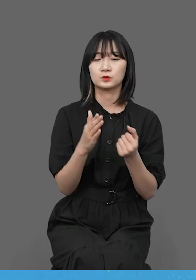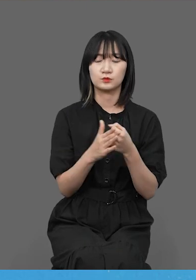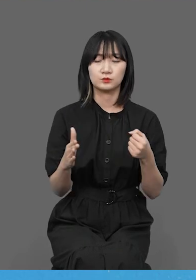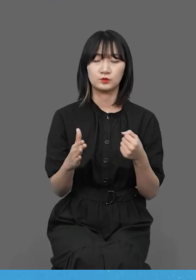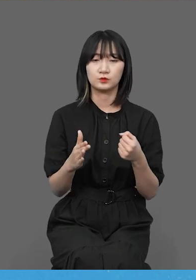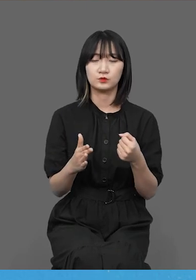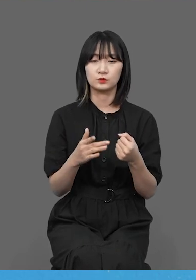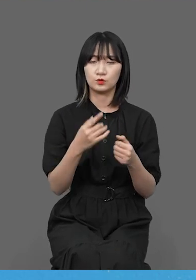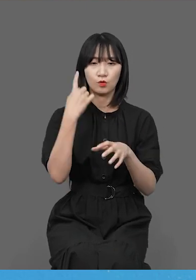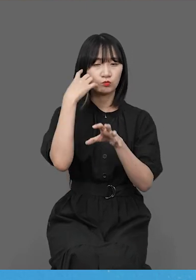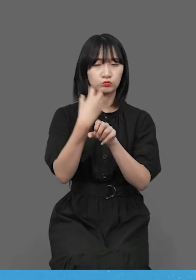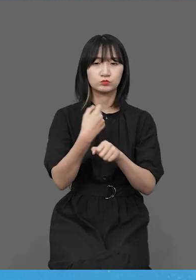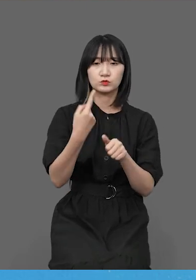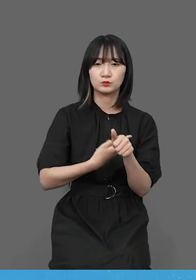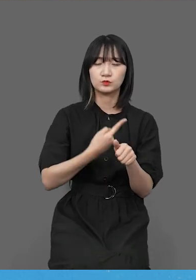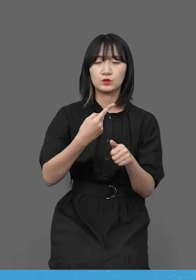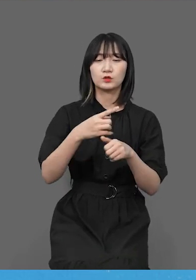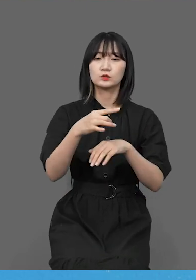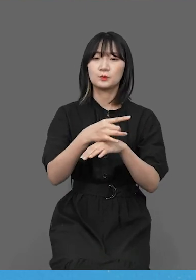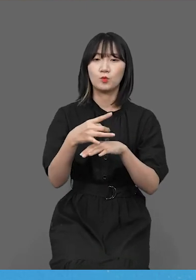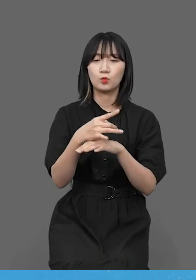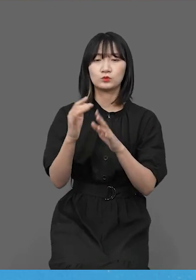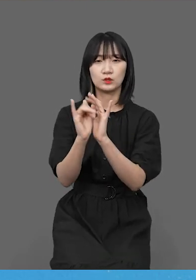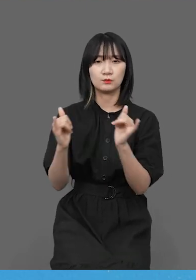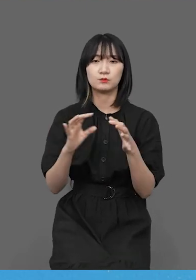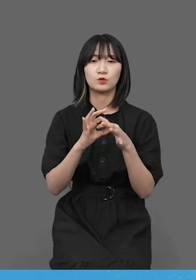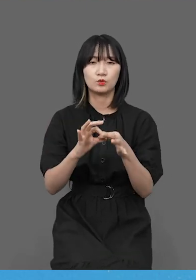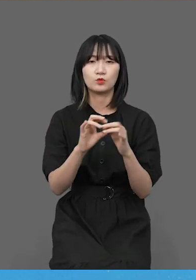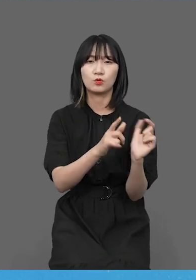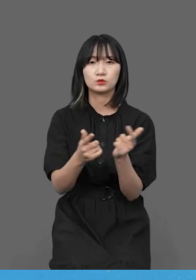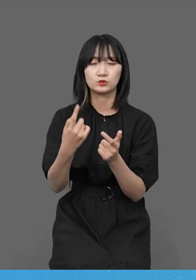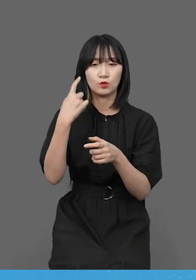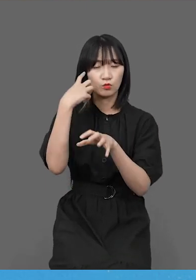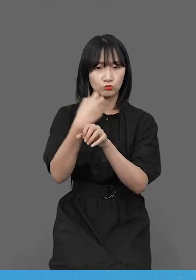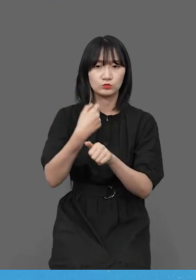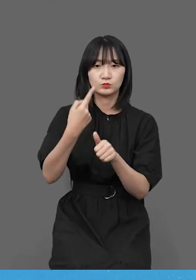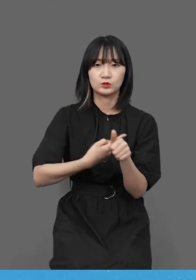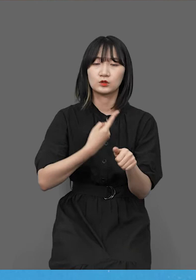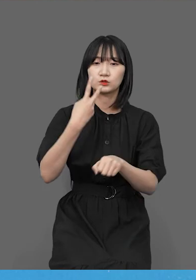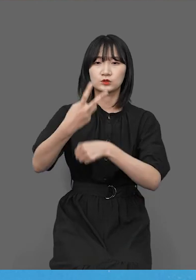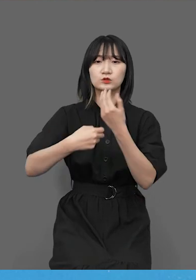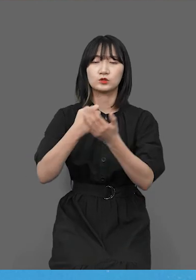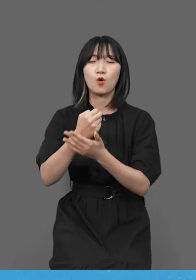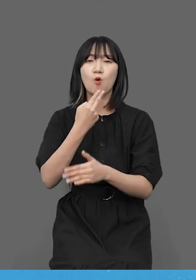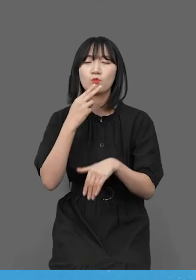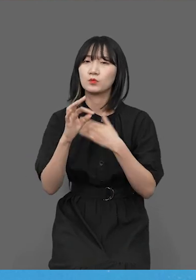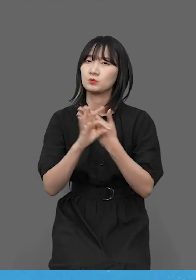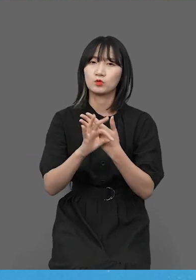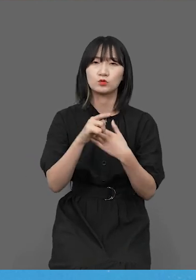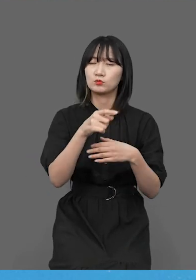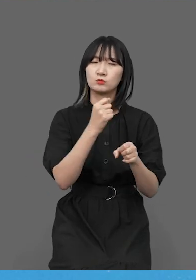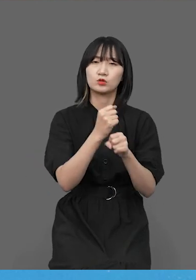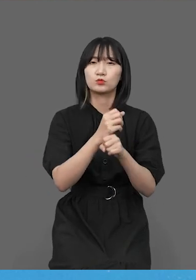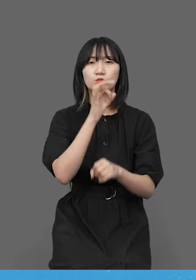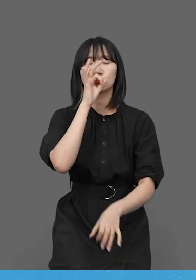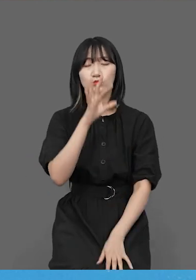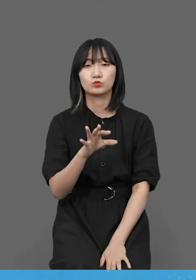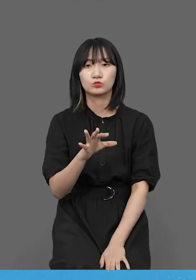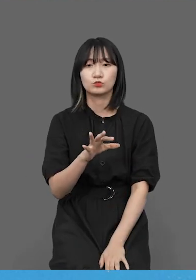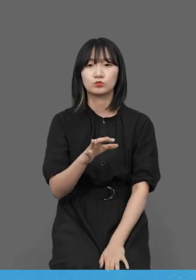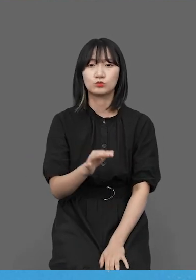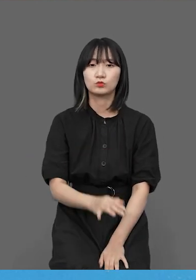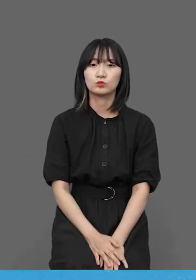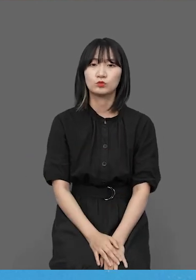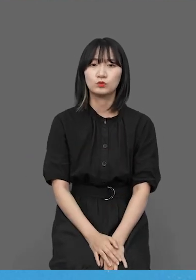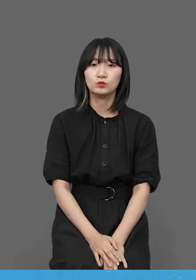연구하다 보니까, 세포와 인체를 연구하다 보니까 이것은 신이 없다면 만들어질 수가 없겠구나.